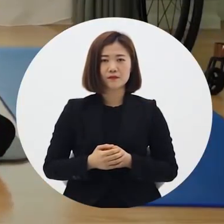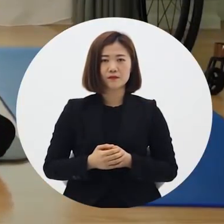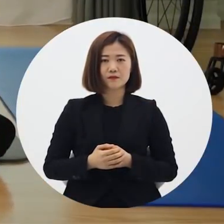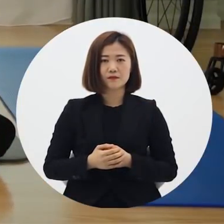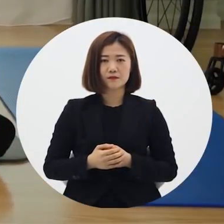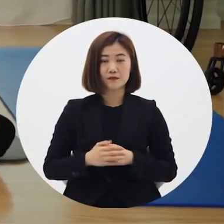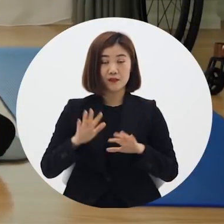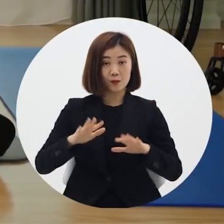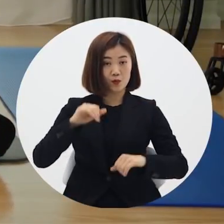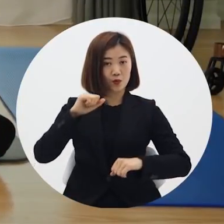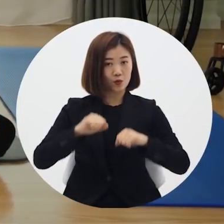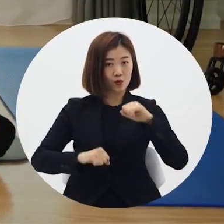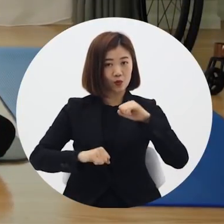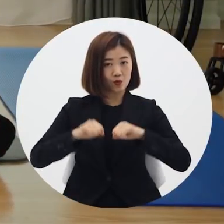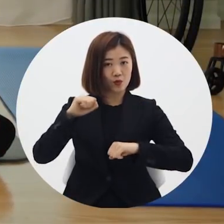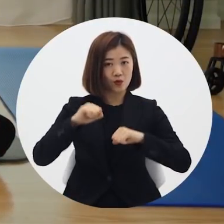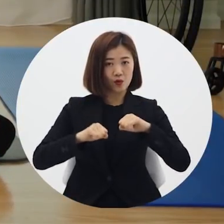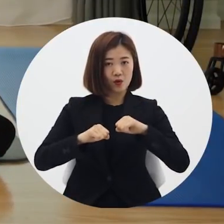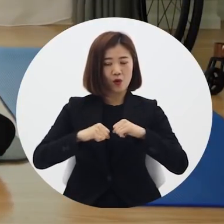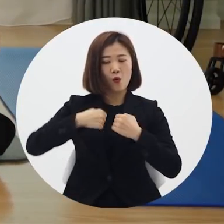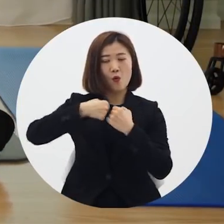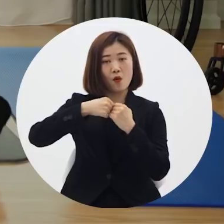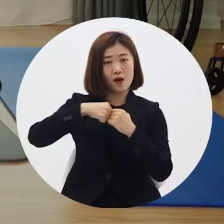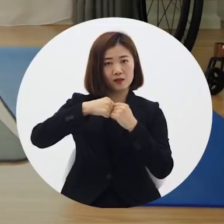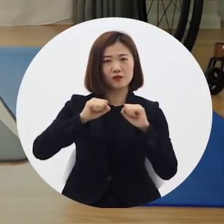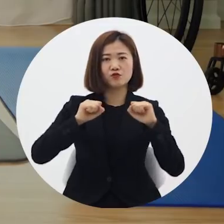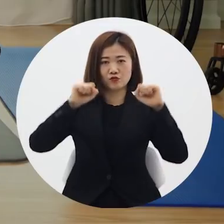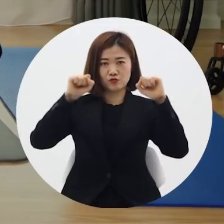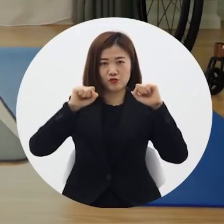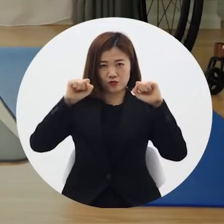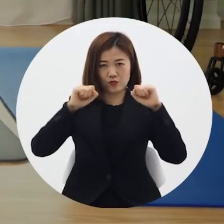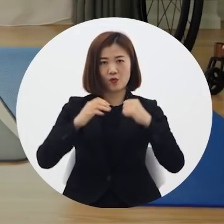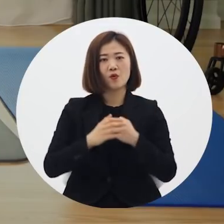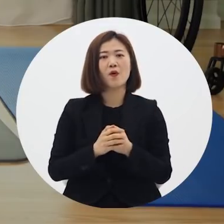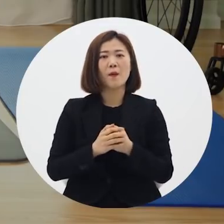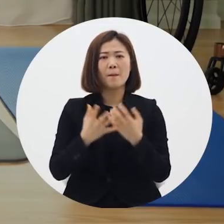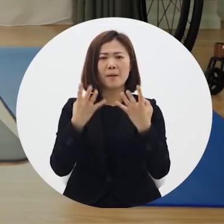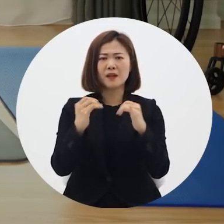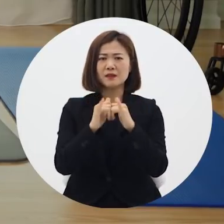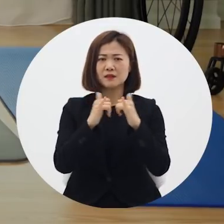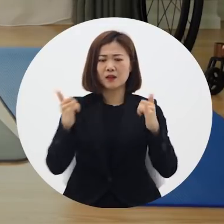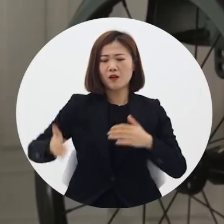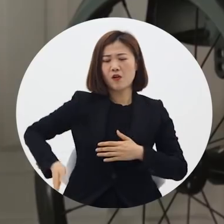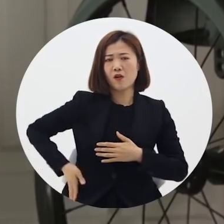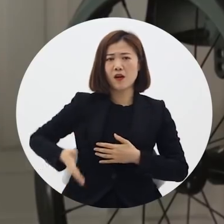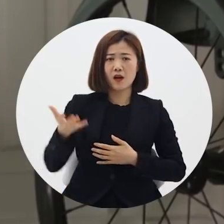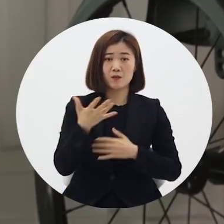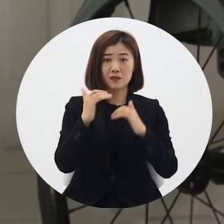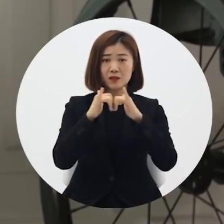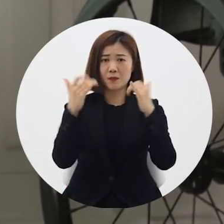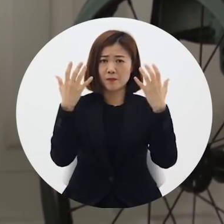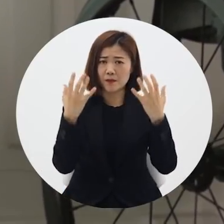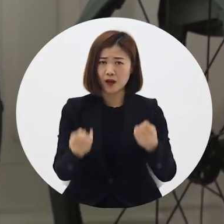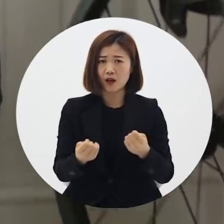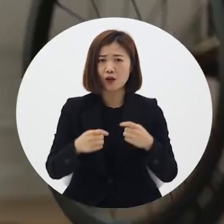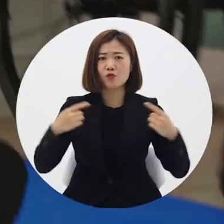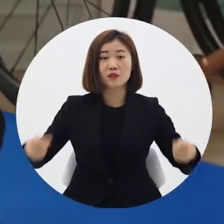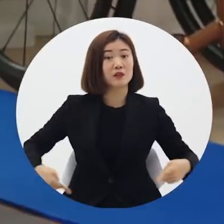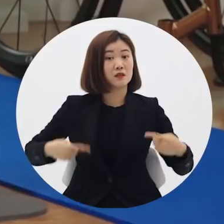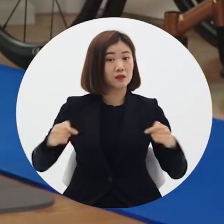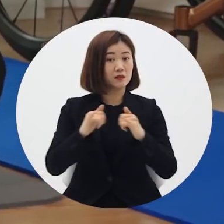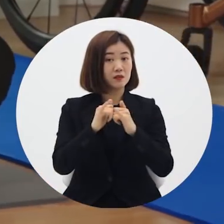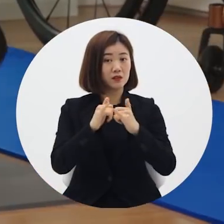다섯. 자, 이번 동작은 고관절 스트레칭 동작입니다. 많은 분들이 요통이 있으신데요. 저처럼 휠체어 타신 분들은